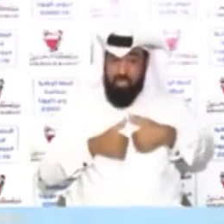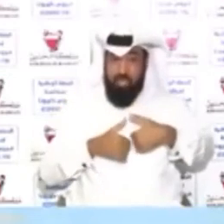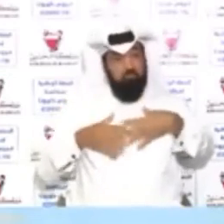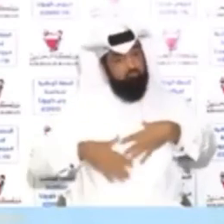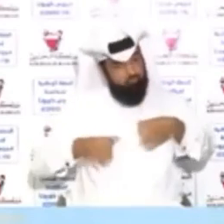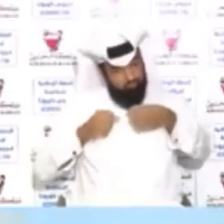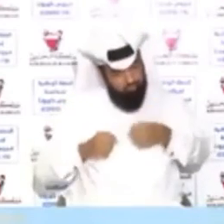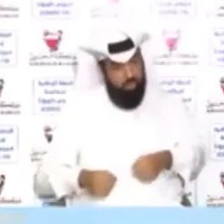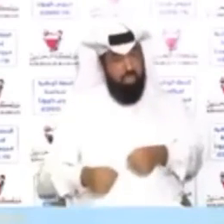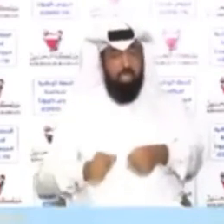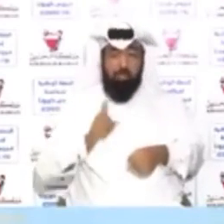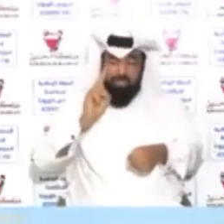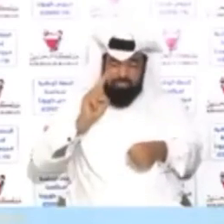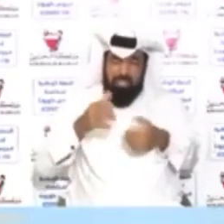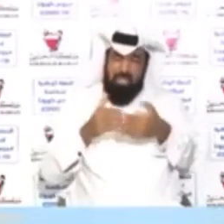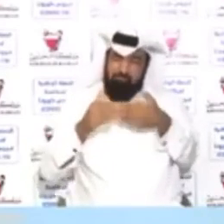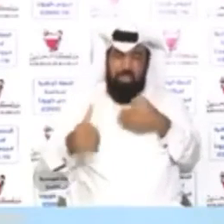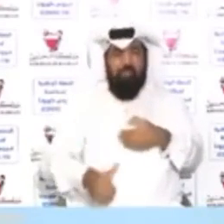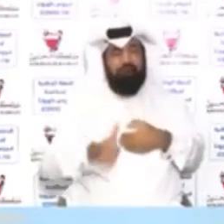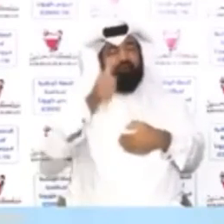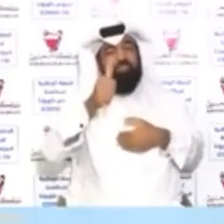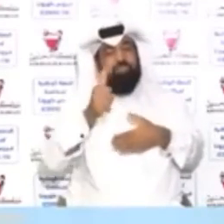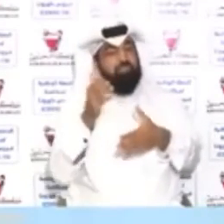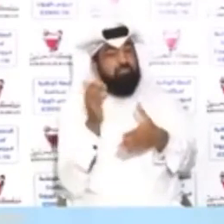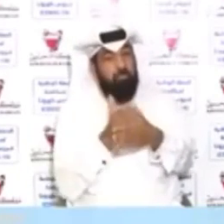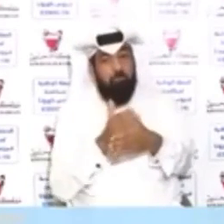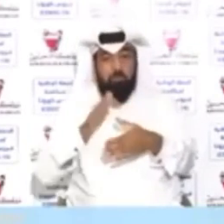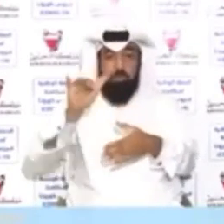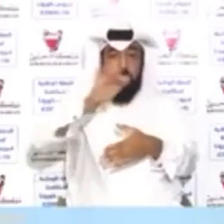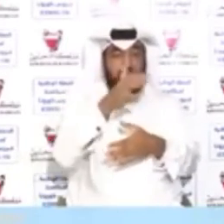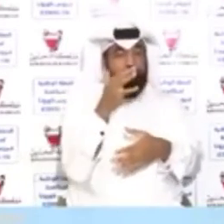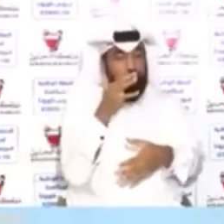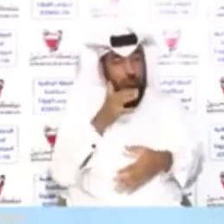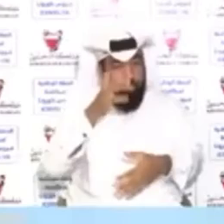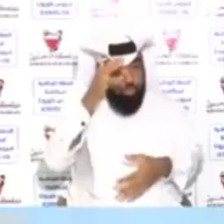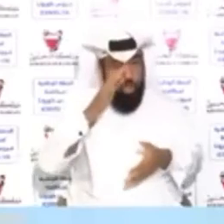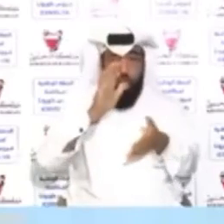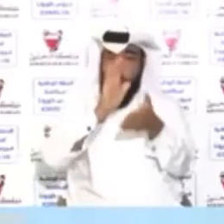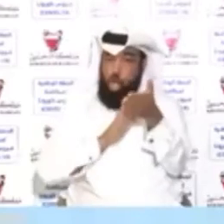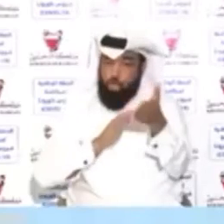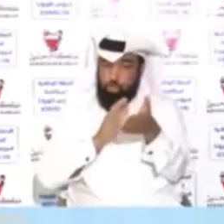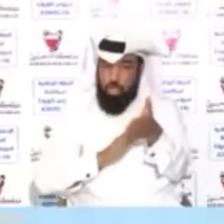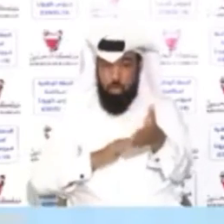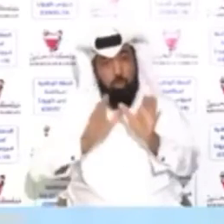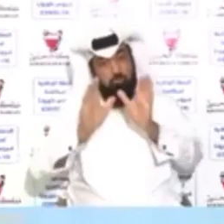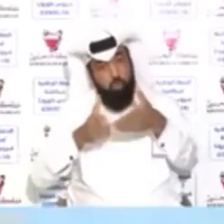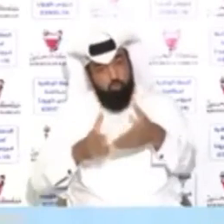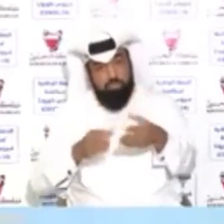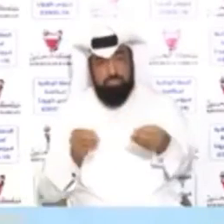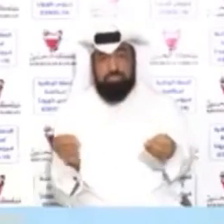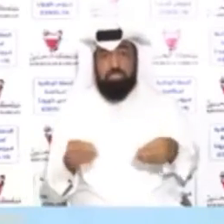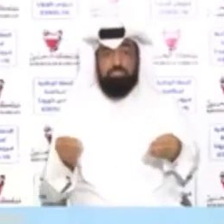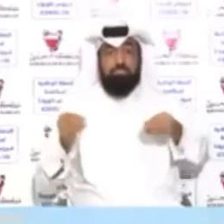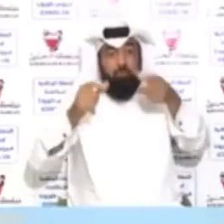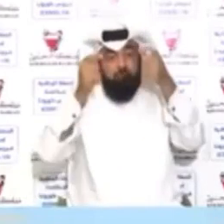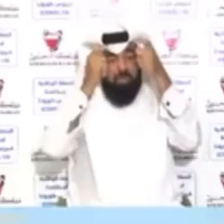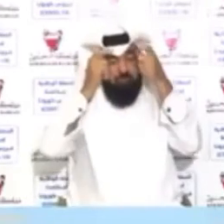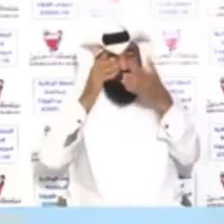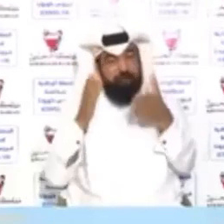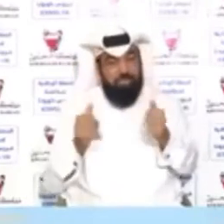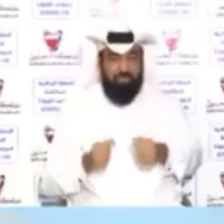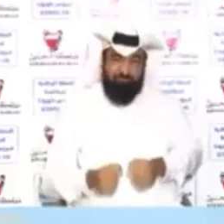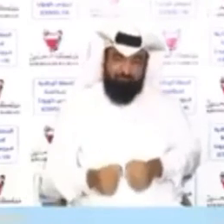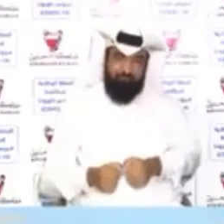كبار السن أو اللي عندهم أمراض كامنة واللي يشكل هذا المرض عليهم خطورة وممكن يؤدي إلى زيادة المضاعفات ولا سمح الله